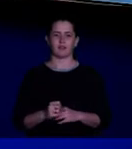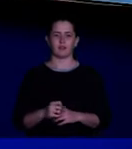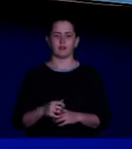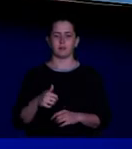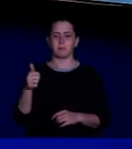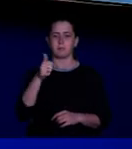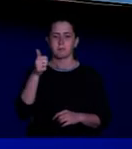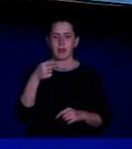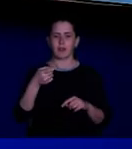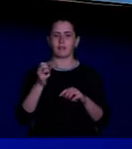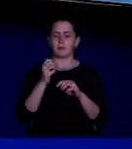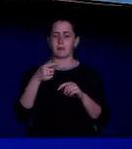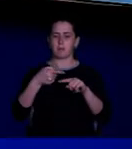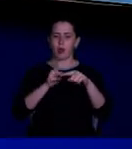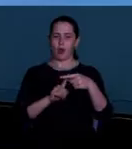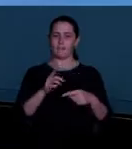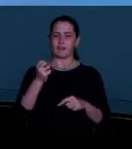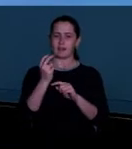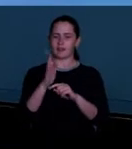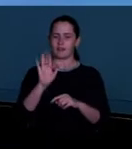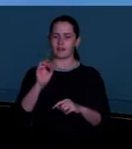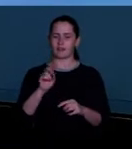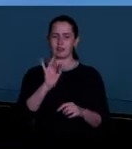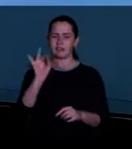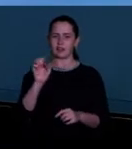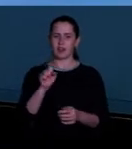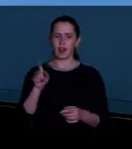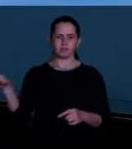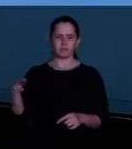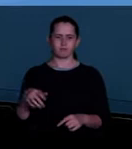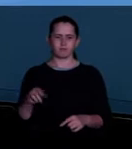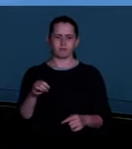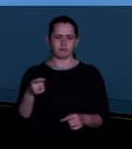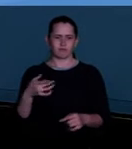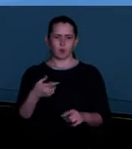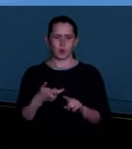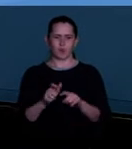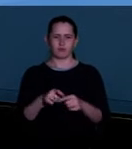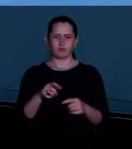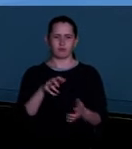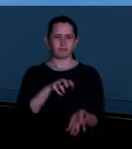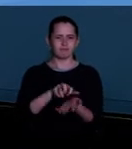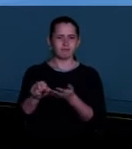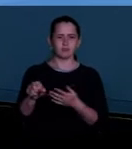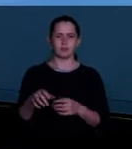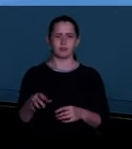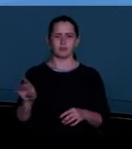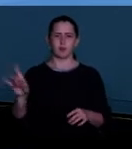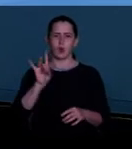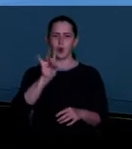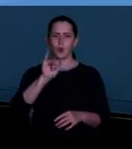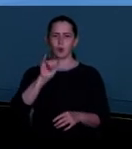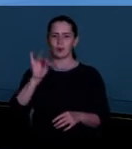первой половине XIII века из-за жестокости завоевателей Самарканд превратился в